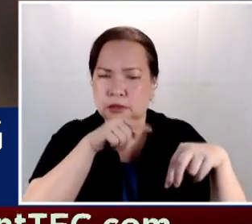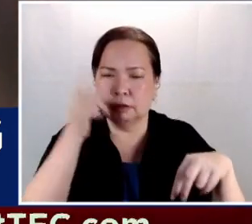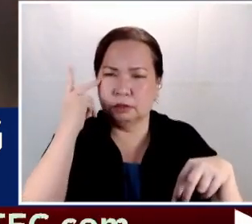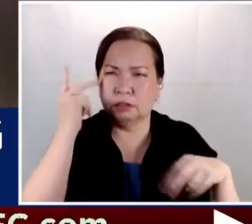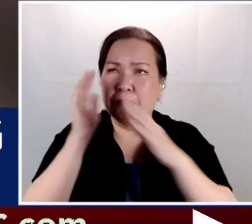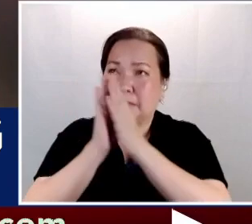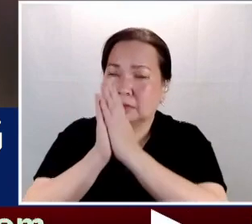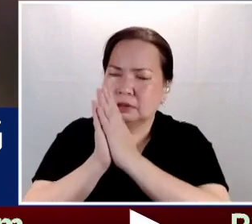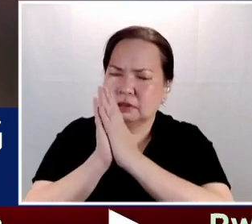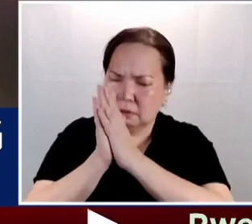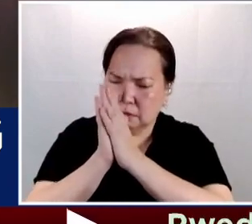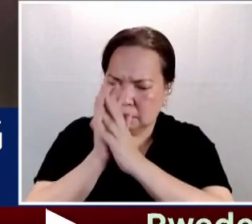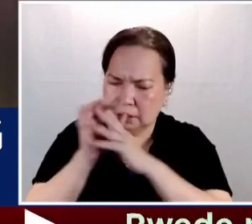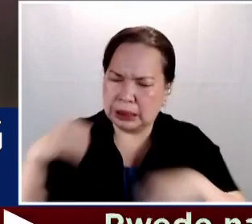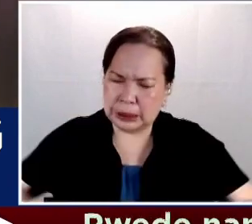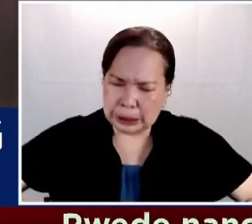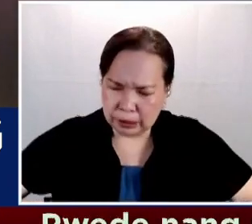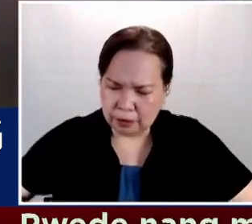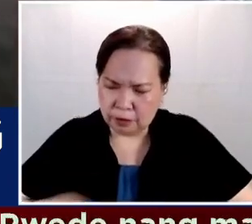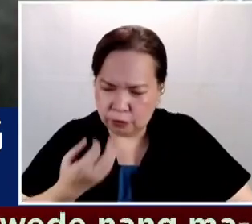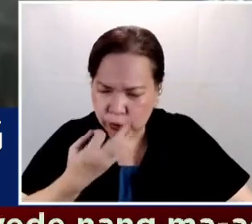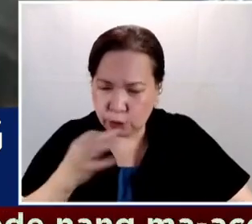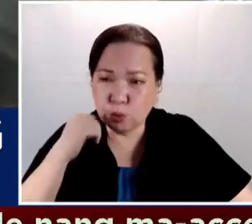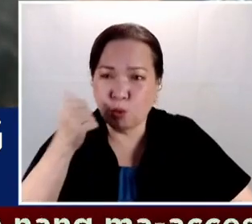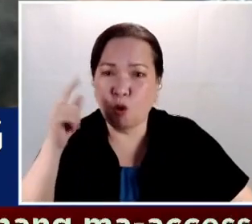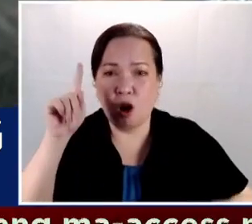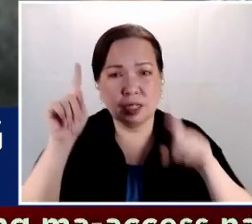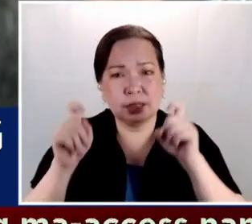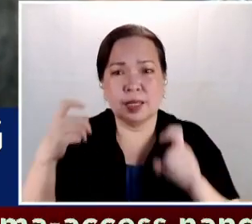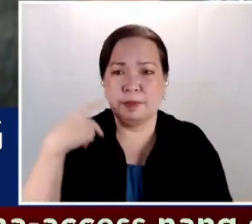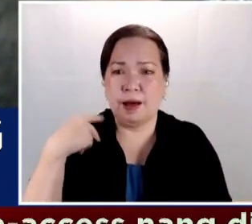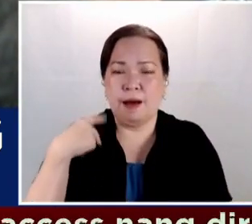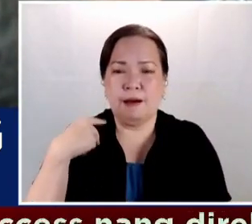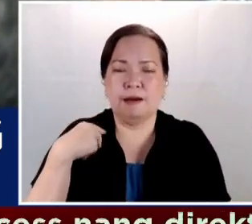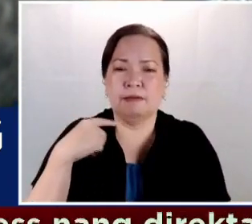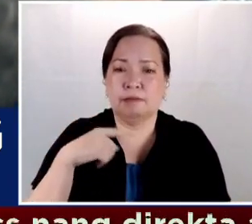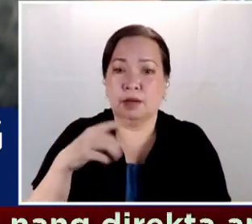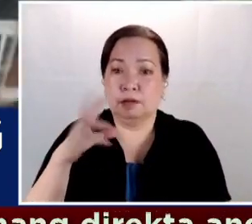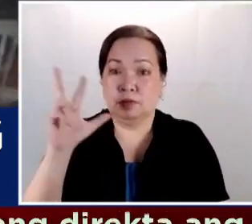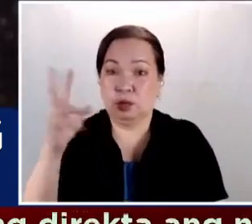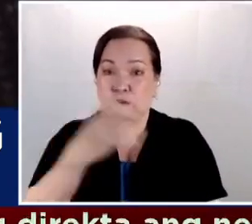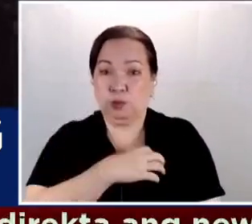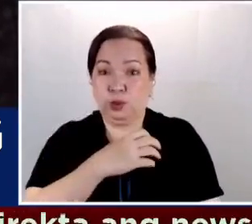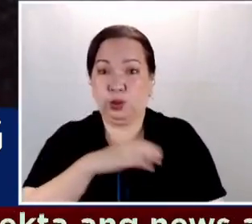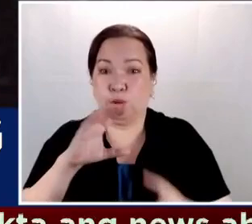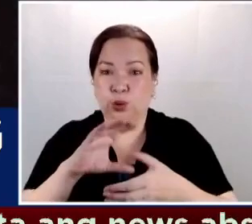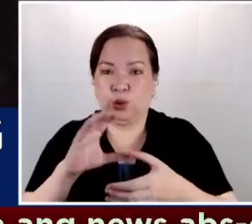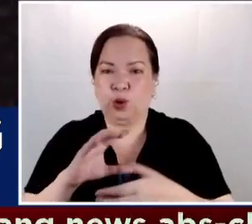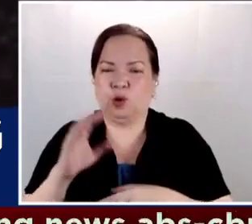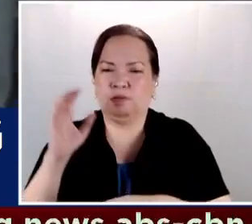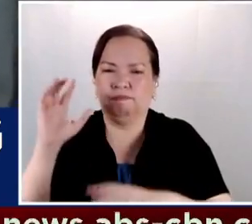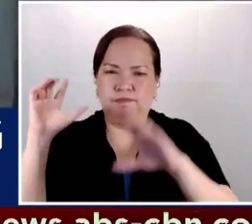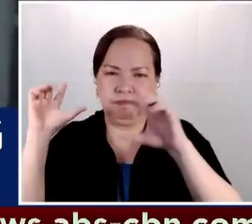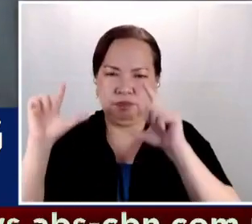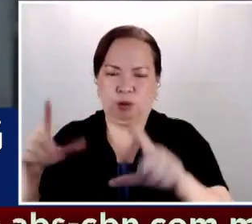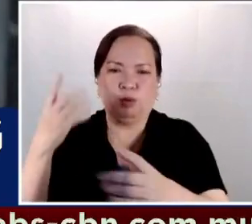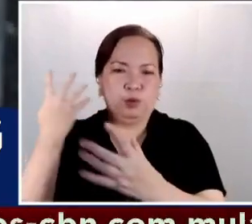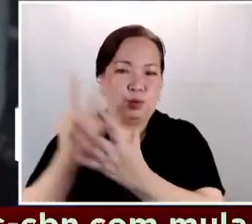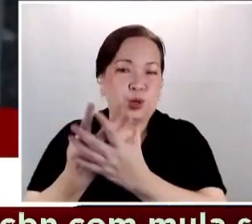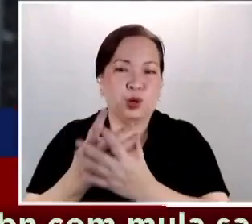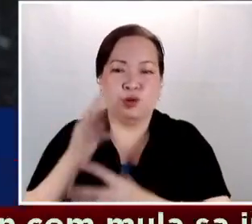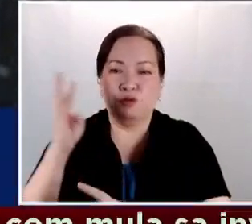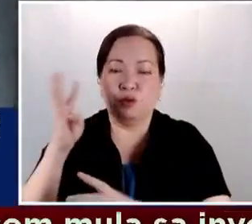siya dahil may exam pa kinabukasan. 3 pulis kalookan ang nahatulan ng 40 taong pagkakakulong sa kasong